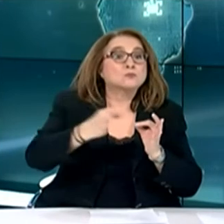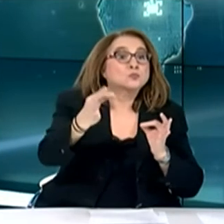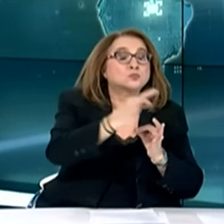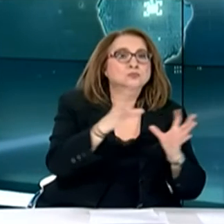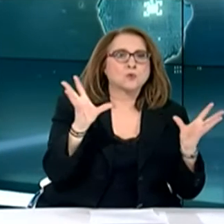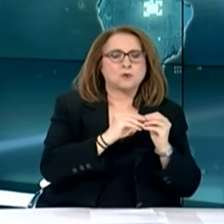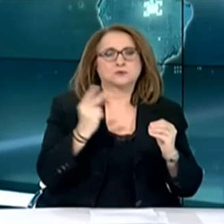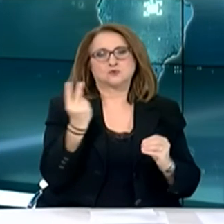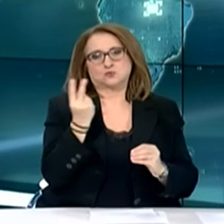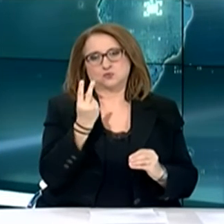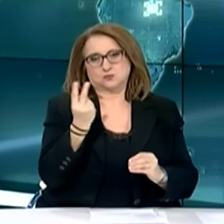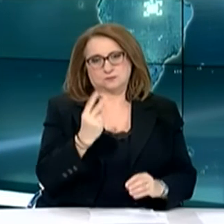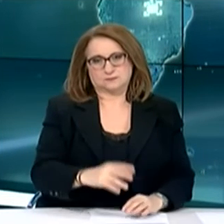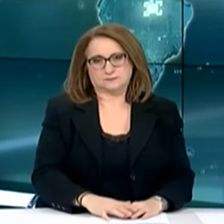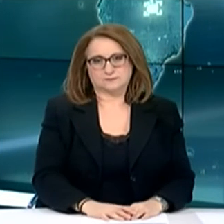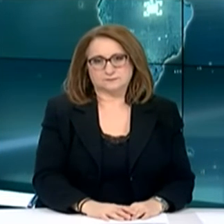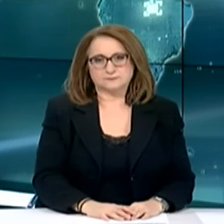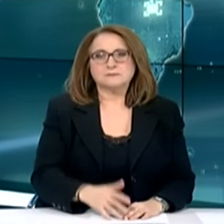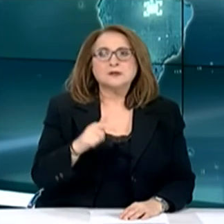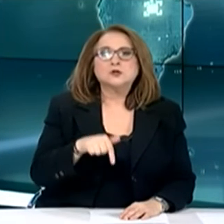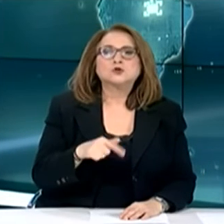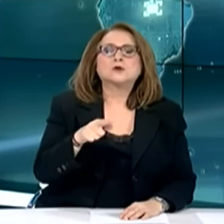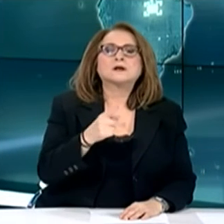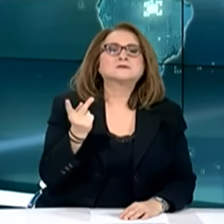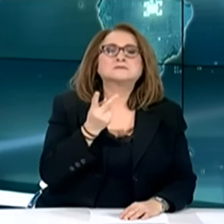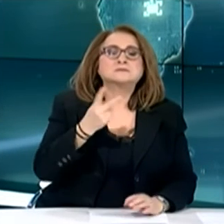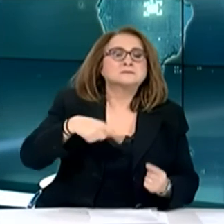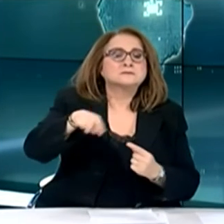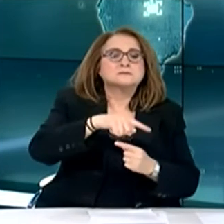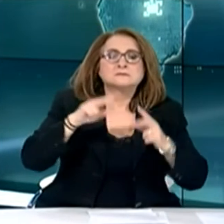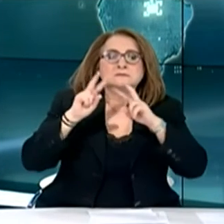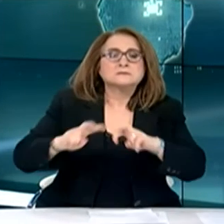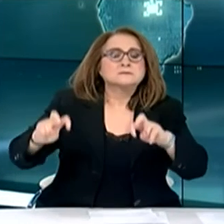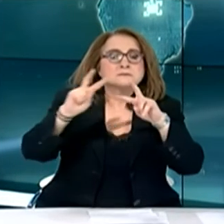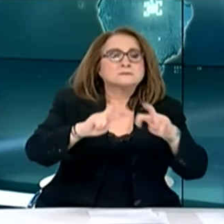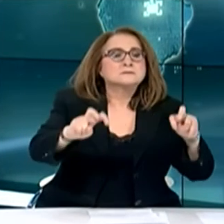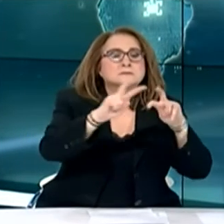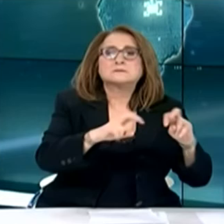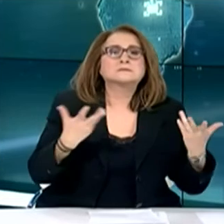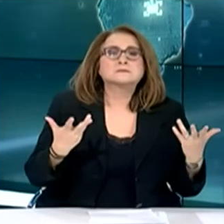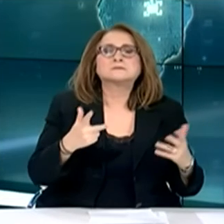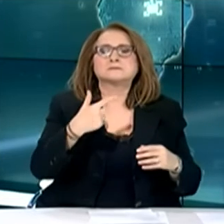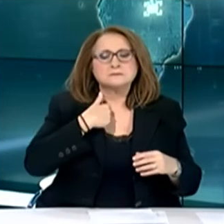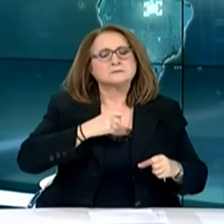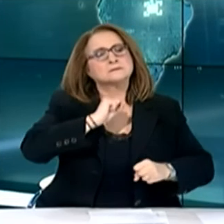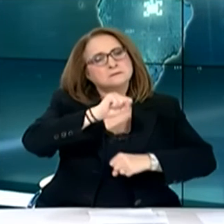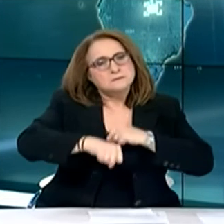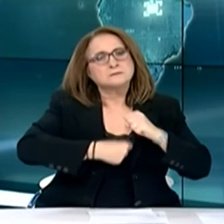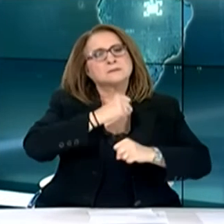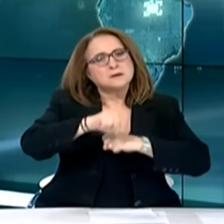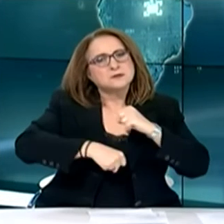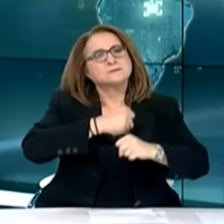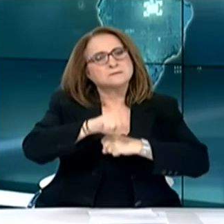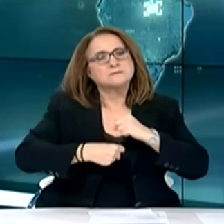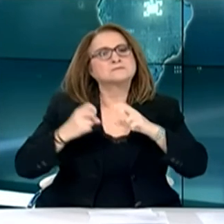Αυτό και δεύτερο. Τώρα ακολουθεί η διαδικασία της κυκλάτησης. Τα θύματα δεν έχει νόημα. Εξακολουθούμε εξαντλητικά να την κάνουμε όσο και περισσότερο μπορούμε.